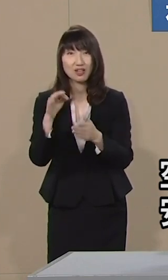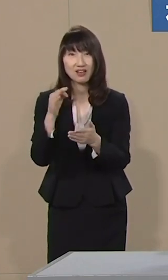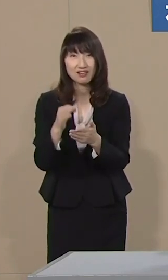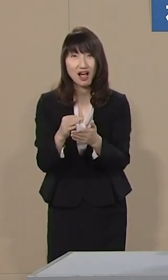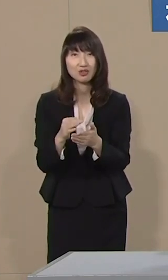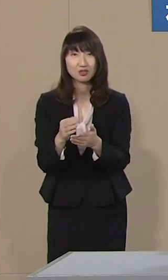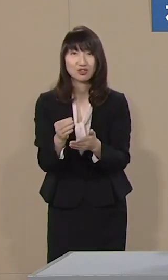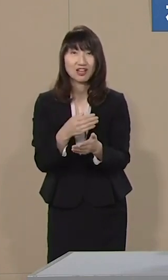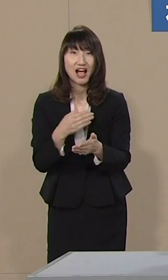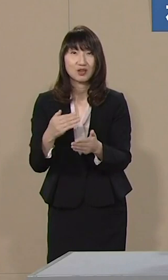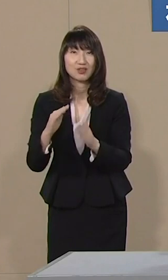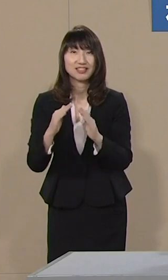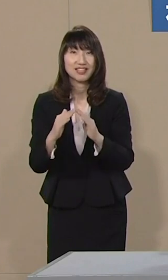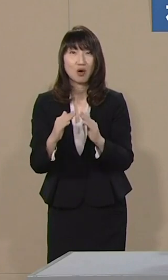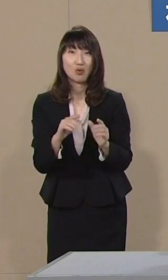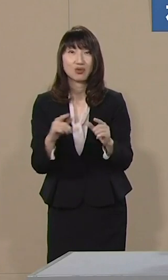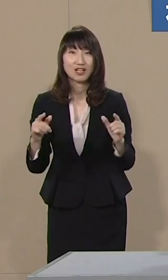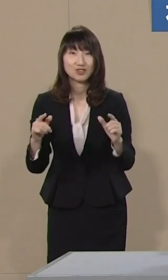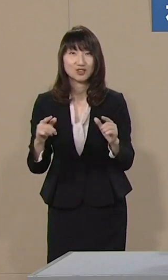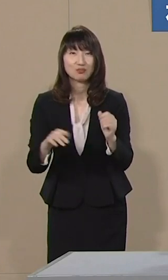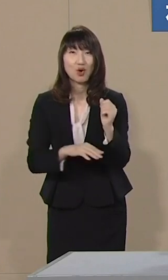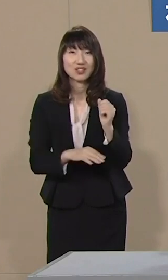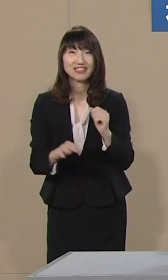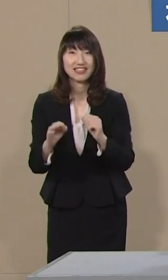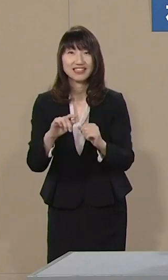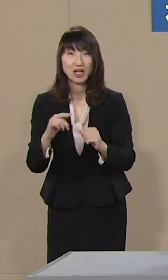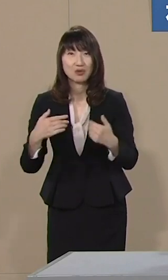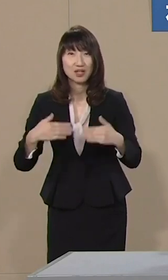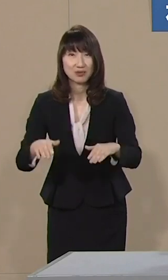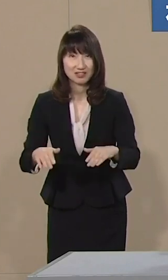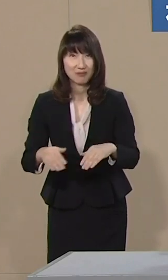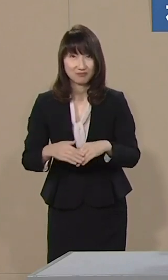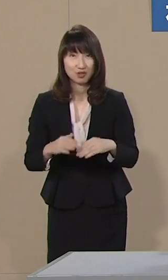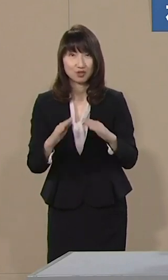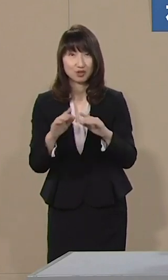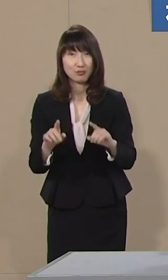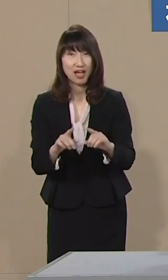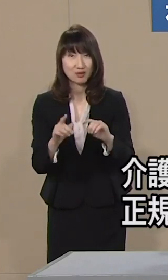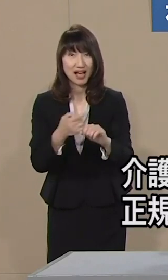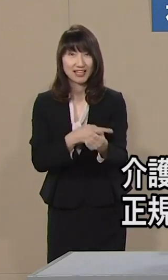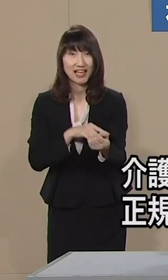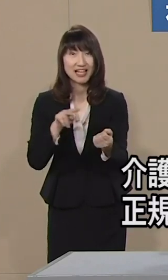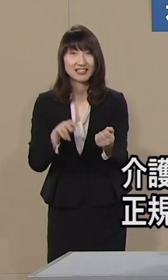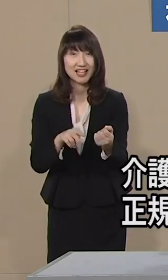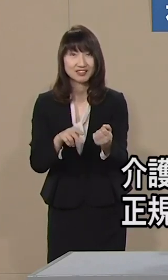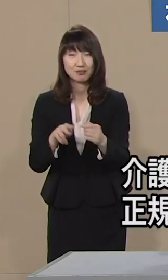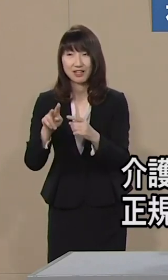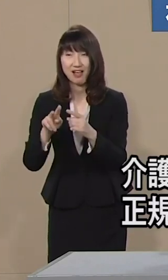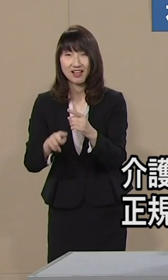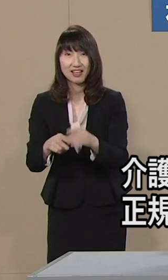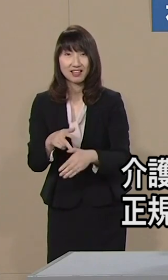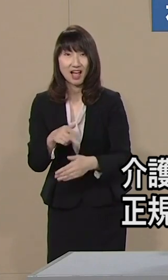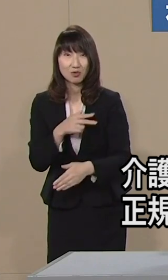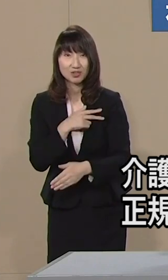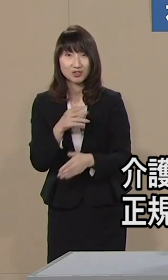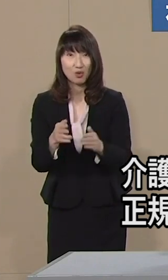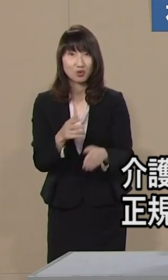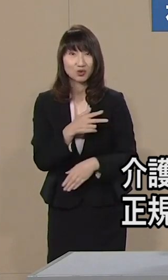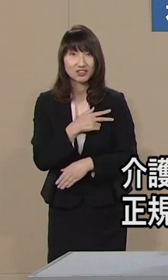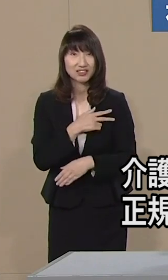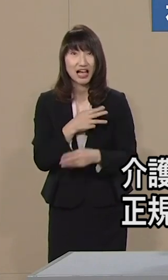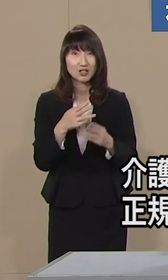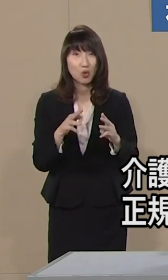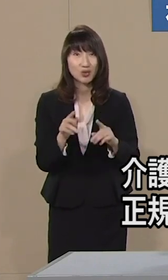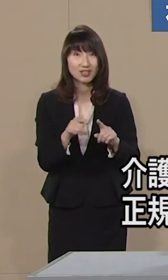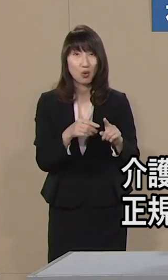住宅4鬼神礼金必要なし相撲は権利ですほかにも介護士保育士非常勤公務